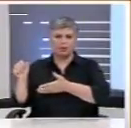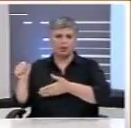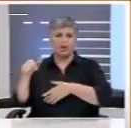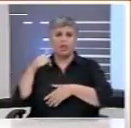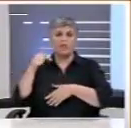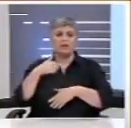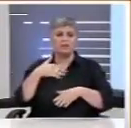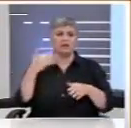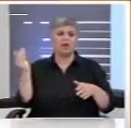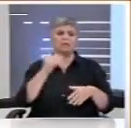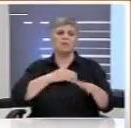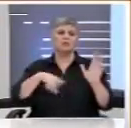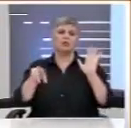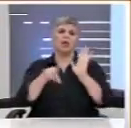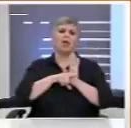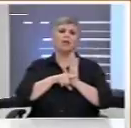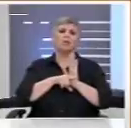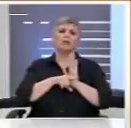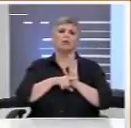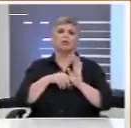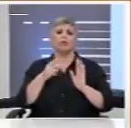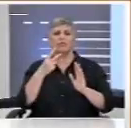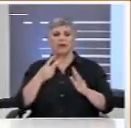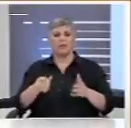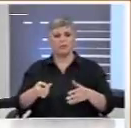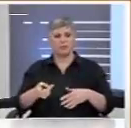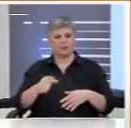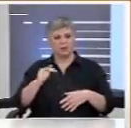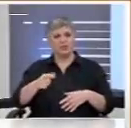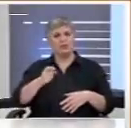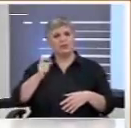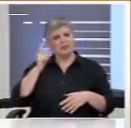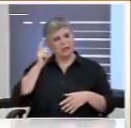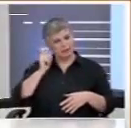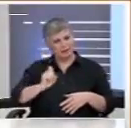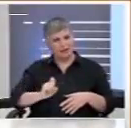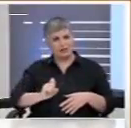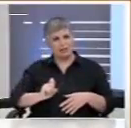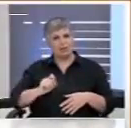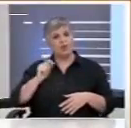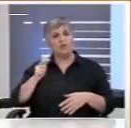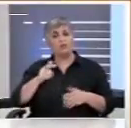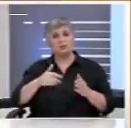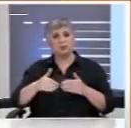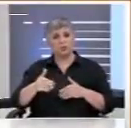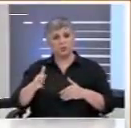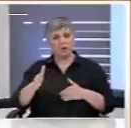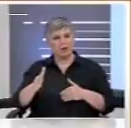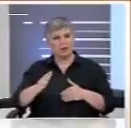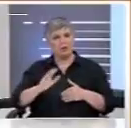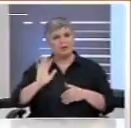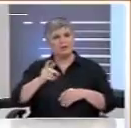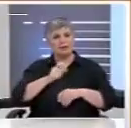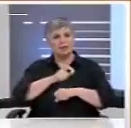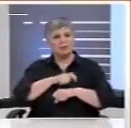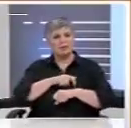πάρουμε περισσότερο. Αυτό είναι που δέσαμε. Και αυτό θα με θυμηθείτε για το QE, είναι ότι θα βοηθήσει εν καιρό το